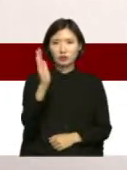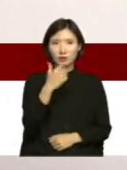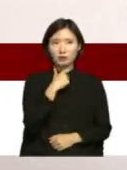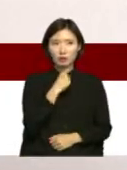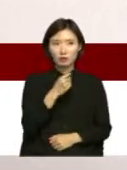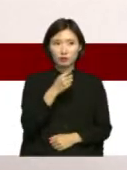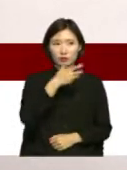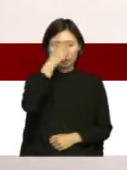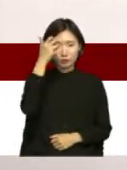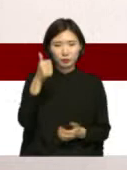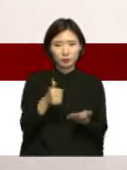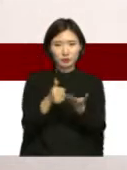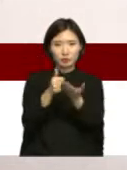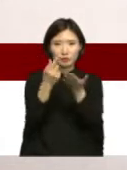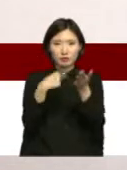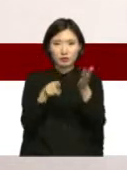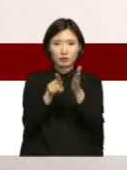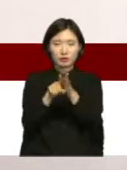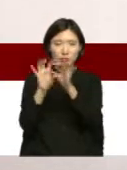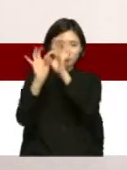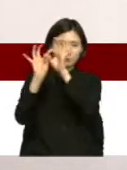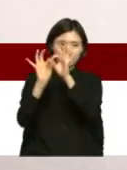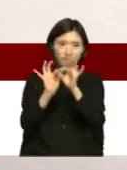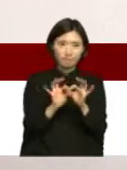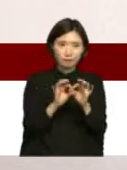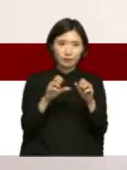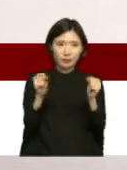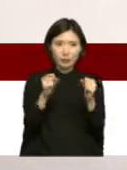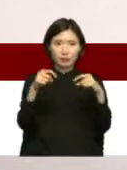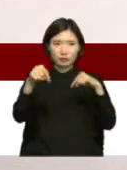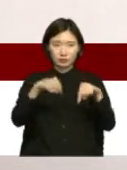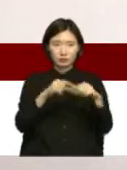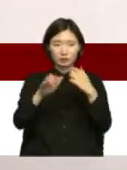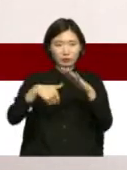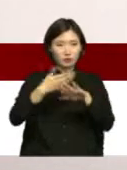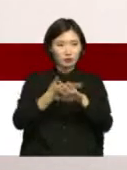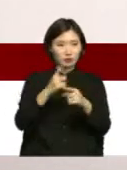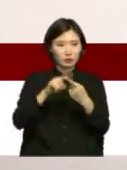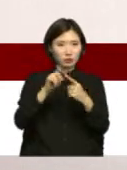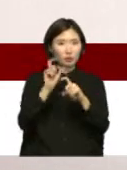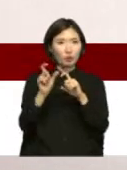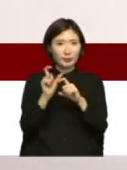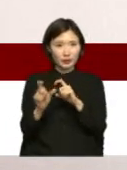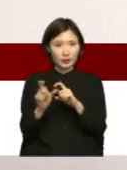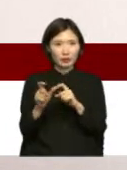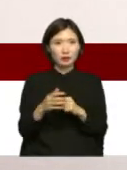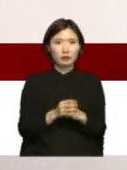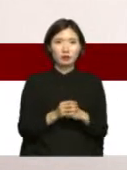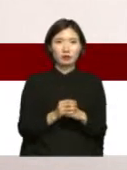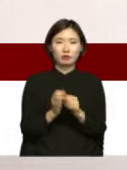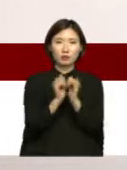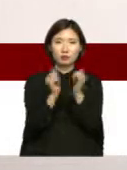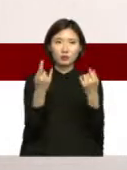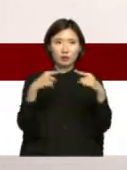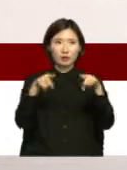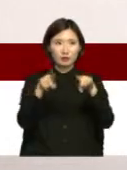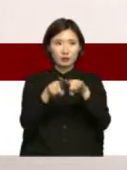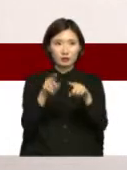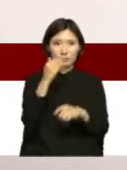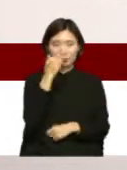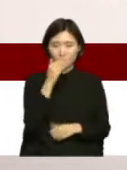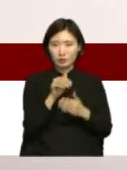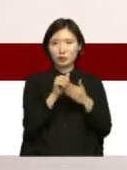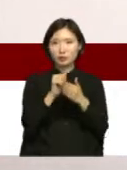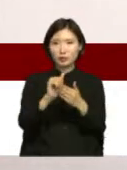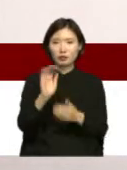꿈을 키우기 위해서 끊임없이 협치와 혁신에 대해서 고민하고 주민과 함께하는 겸손한